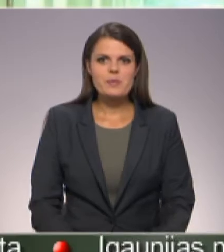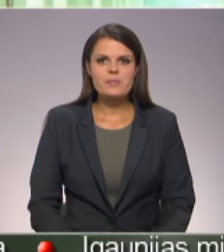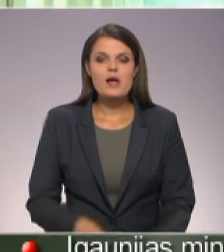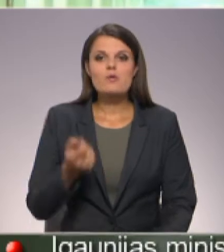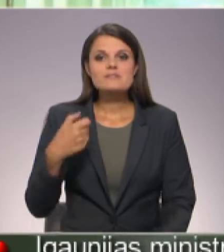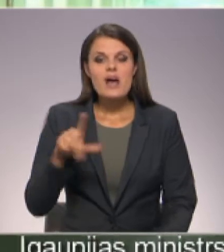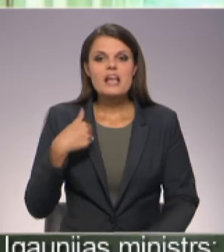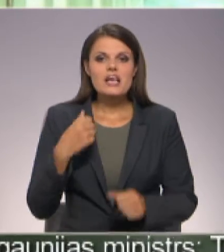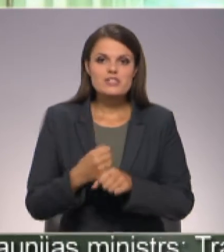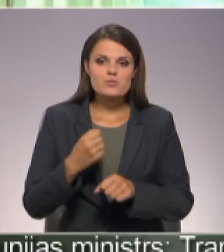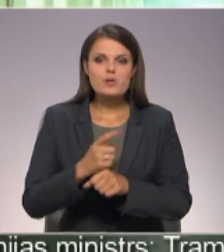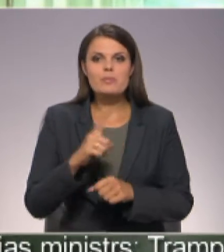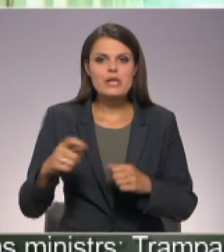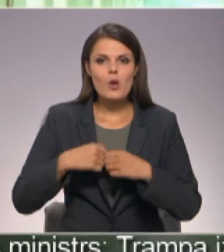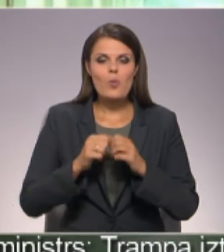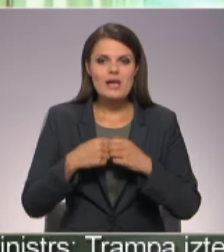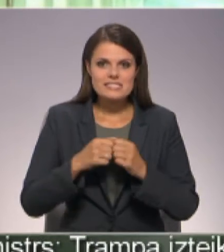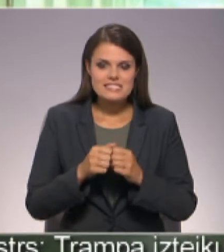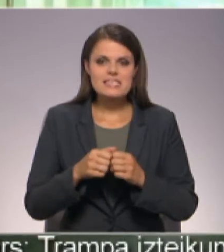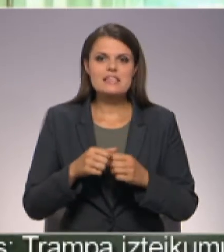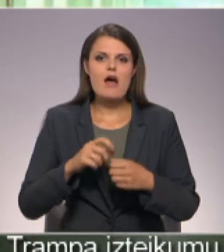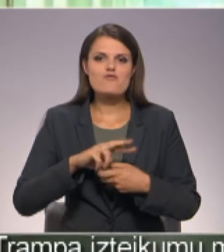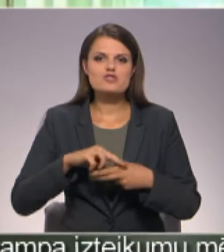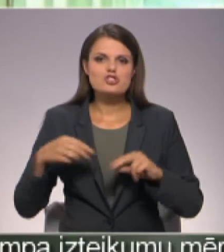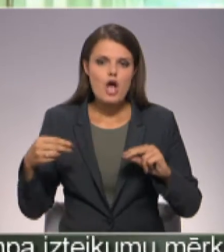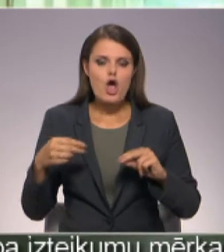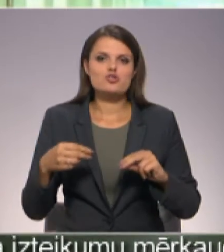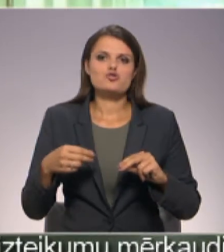vairāk nodarbojos, ir locītavu, saišu,